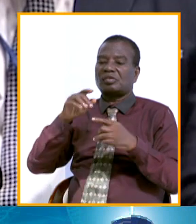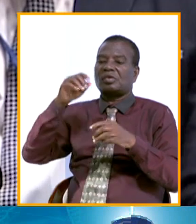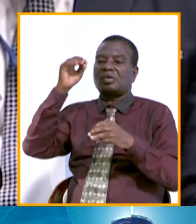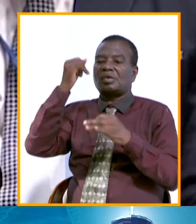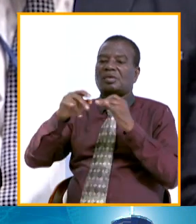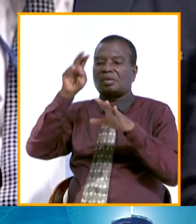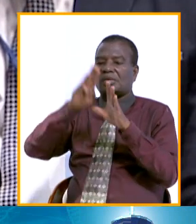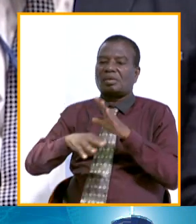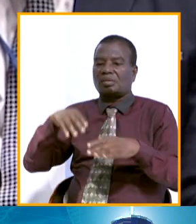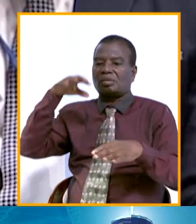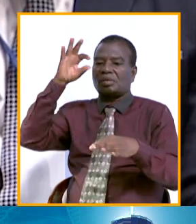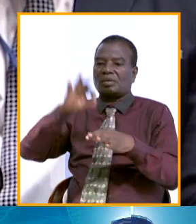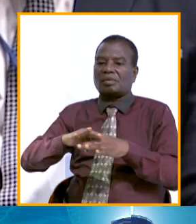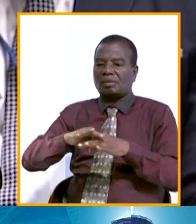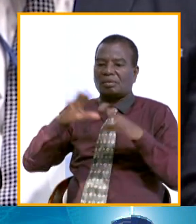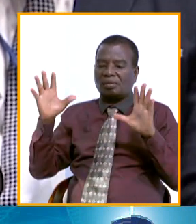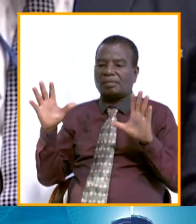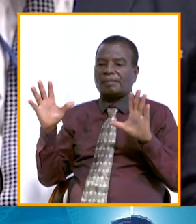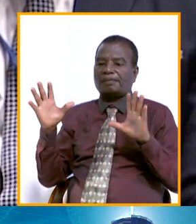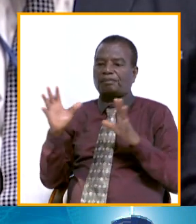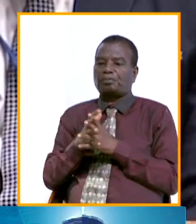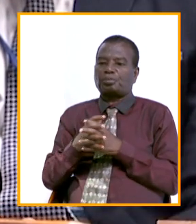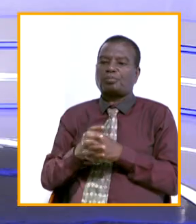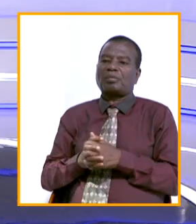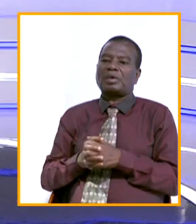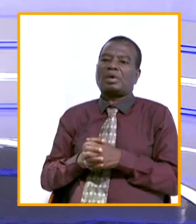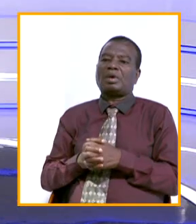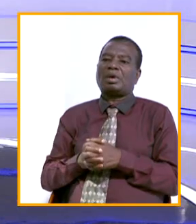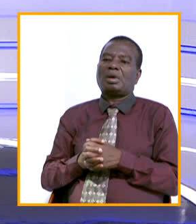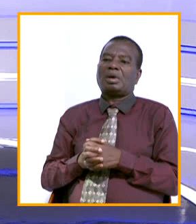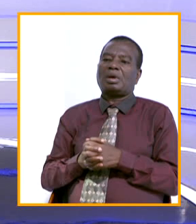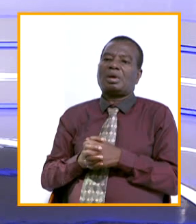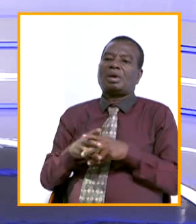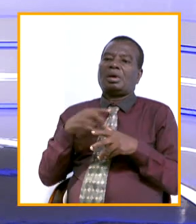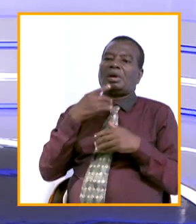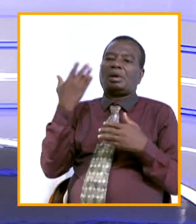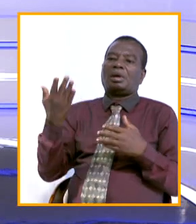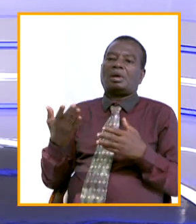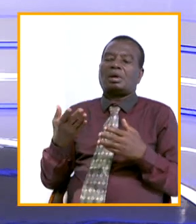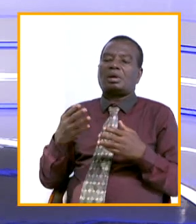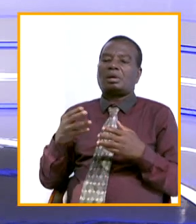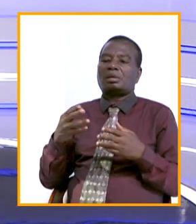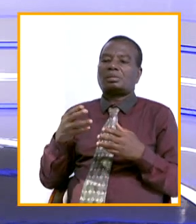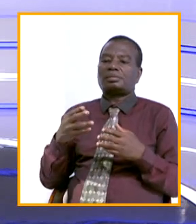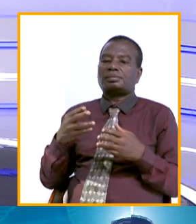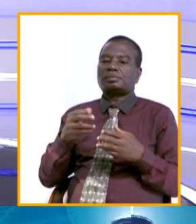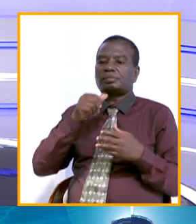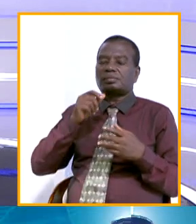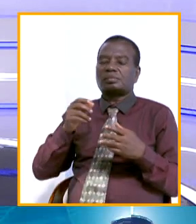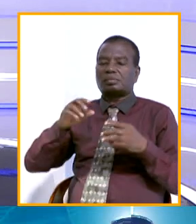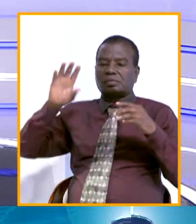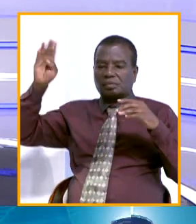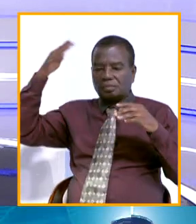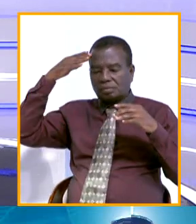des hostilités par la Fédération de Russie contre l'Ukraine. Je vous le disais à l'entame de cette édition, hier au palais de